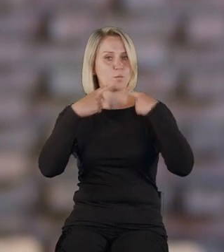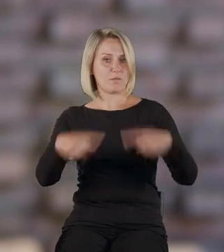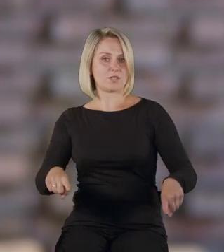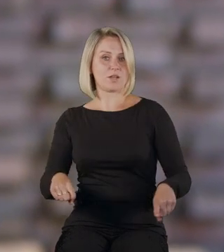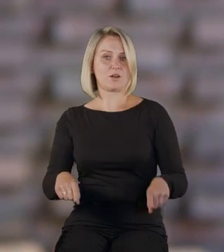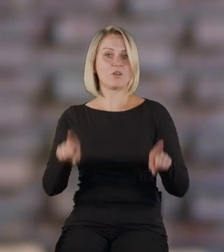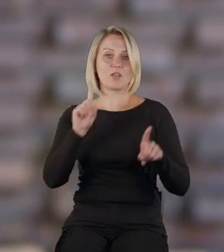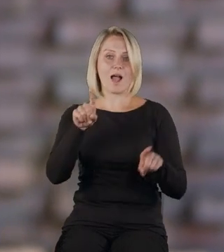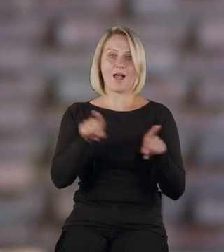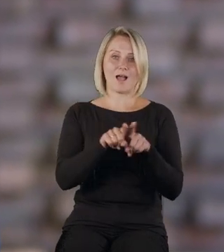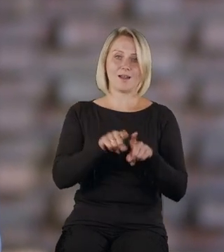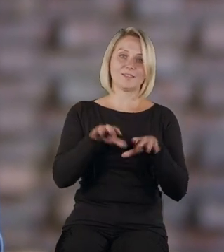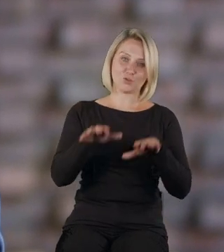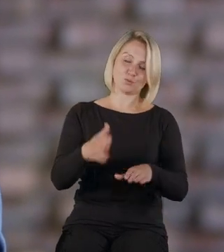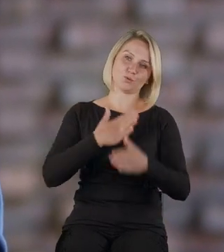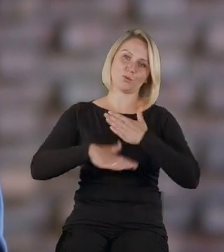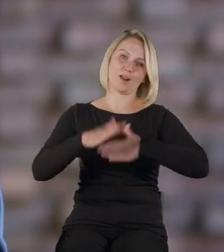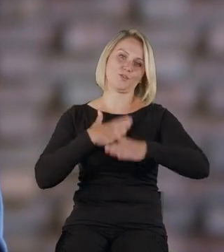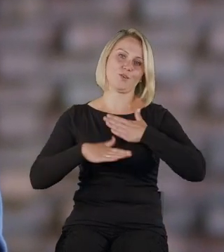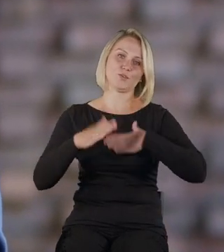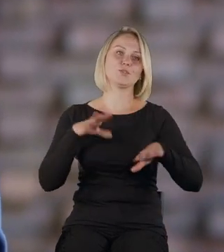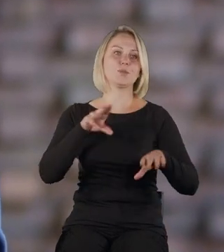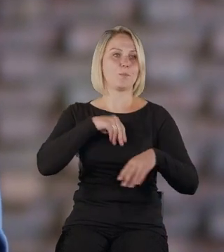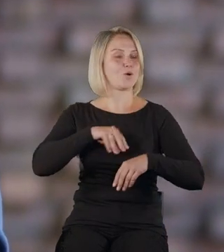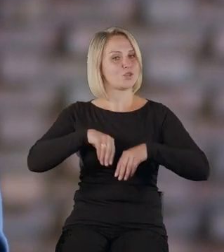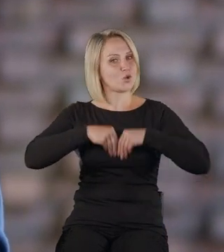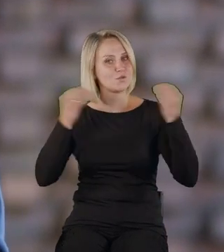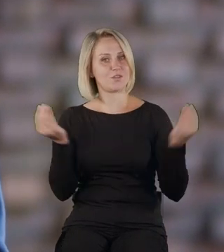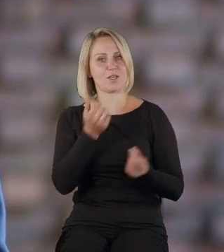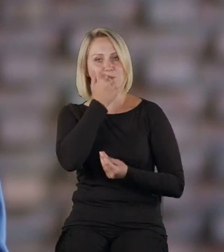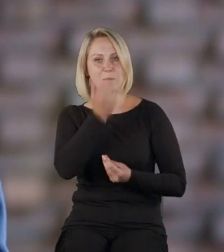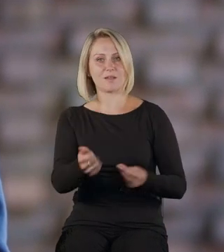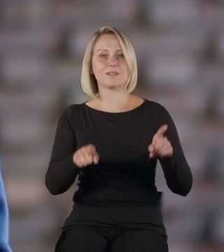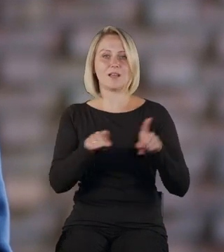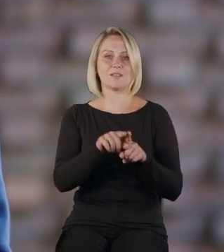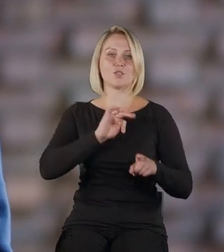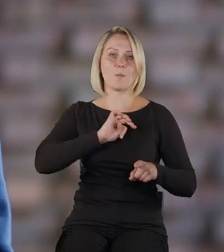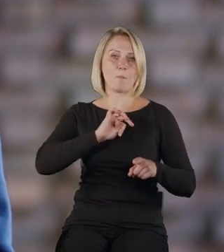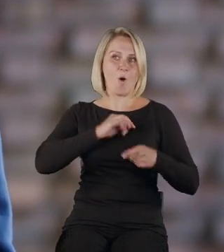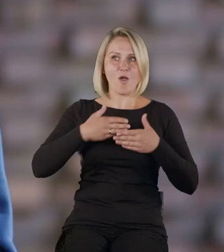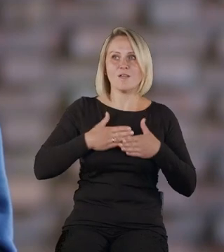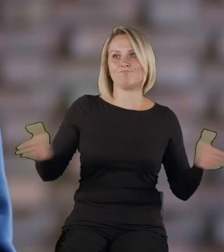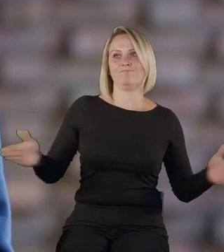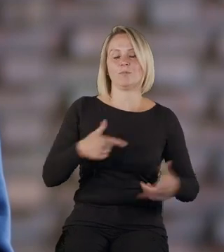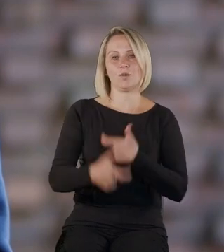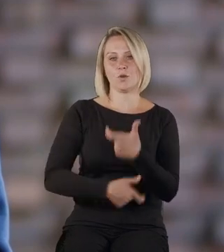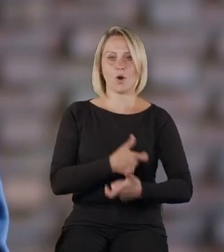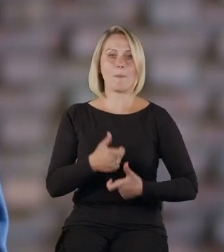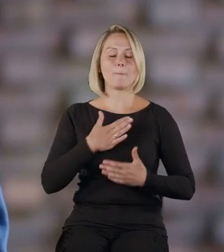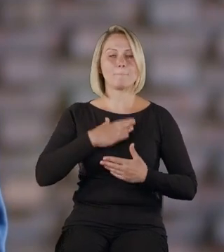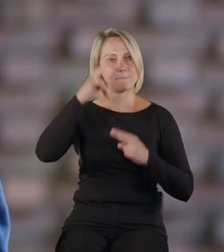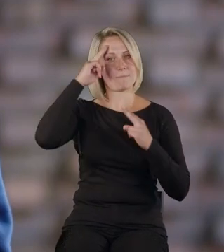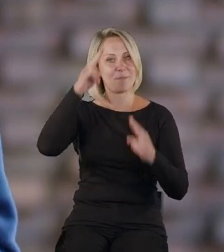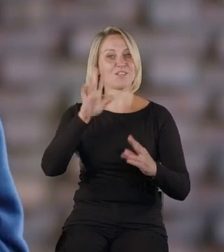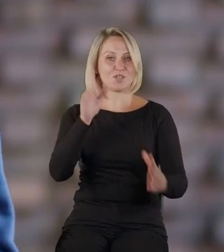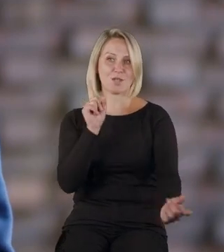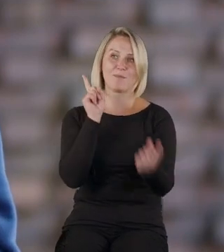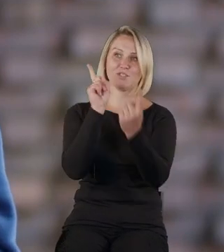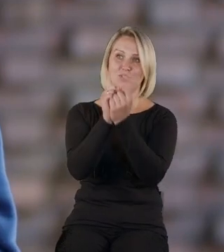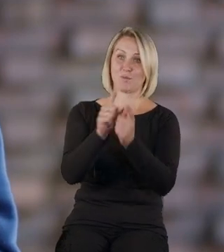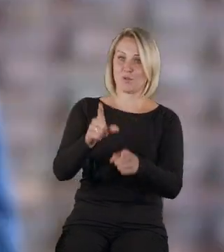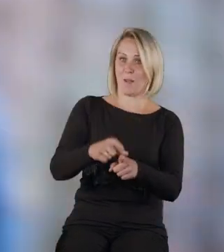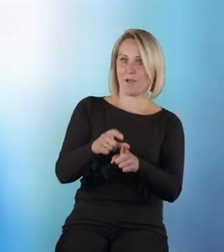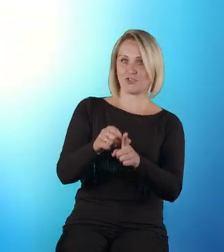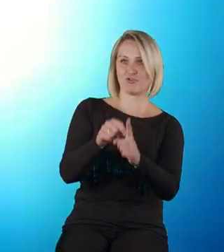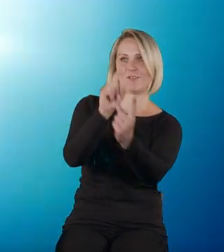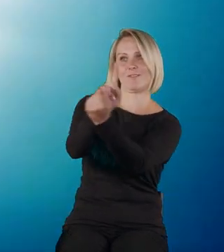odpowiedzialnością, ale też daje nam wiele radości, pozwala rozwijać pasję i poszerzać swoje kompetencje. Mam nadzieję, że spotkamy się z Wami w